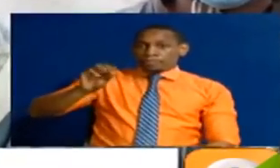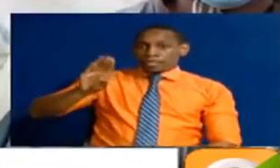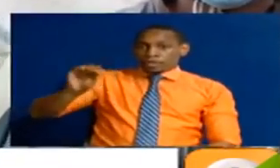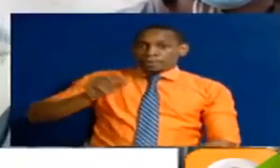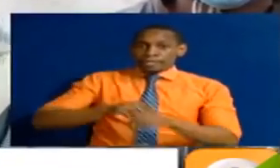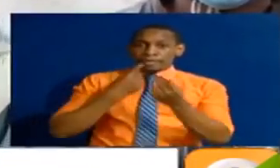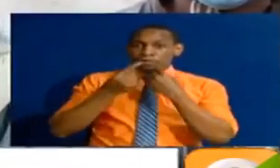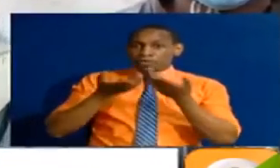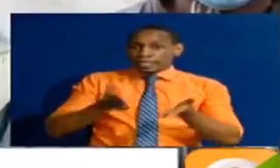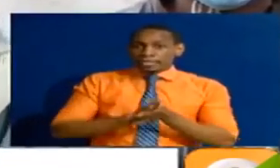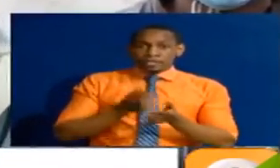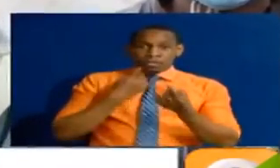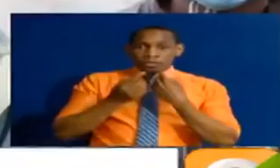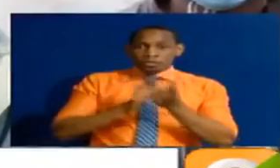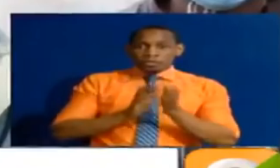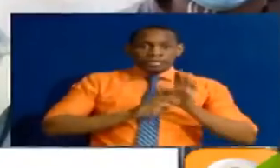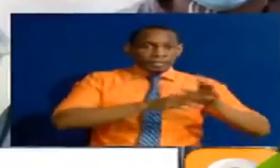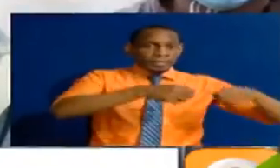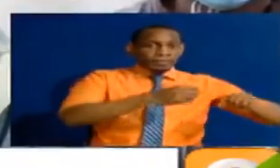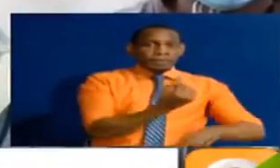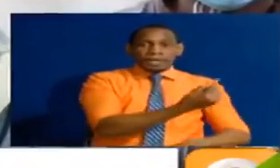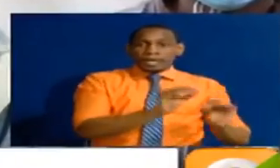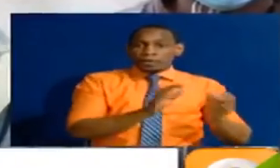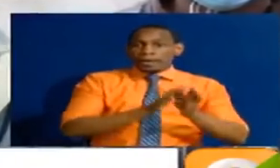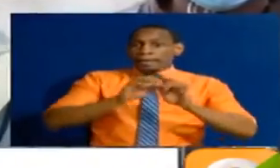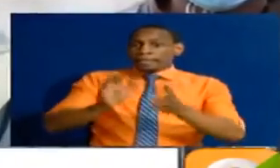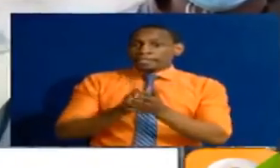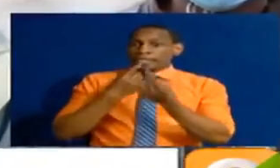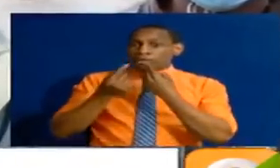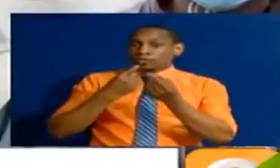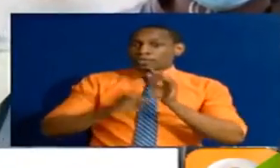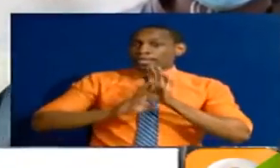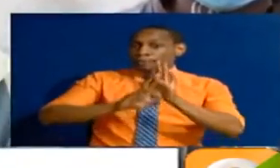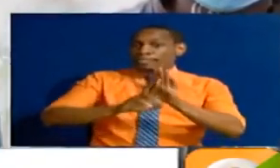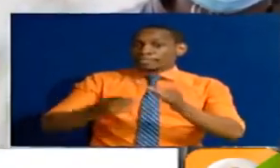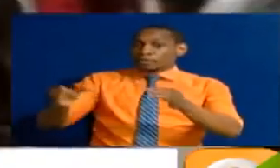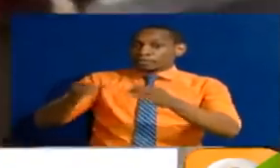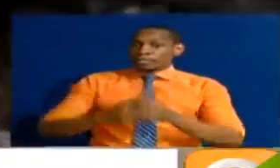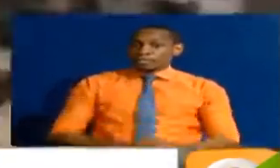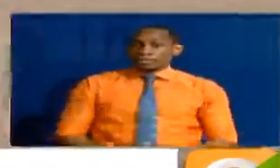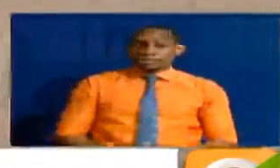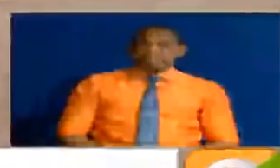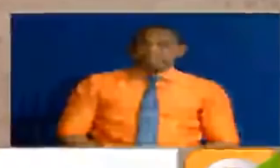manake napozungumza sizungumzi kwa niaba ya bodaboda peke yao, ila nazungumza pia kwa niaba ya jamii.